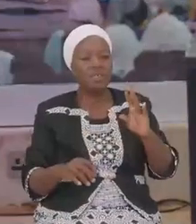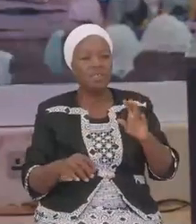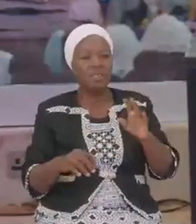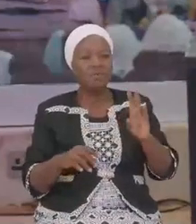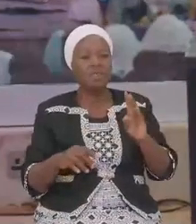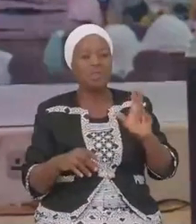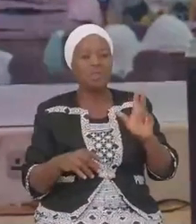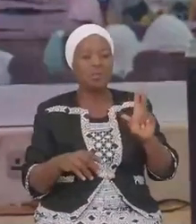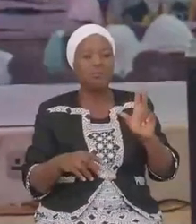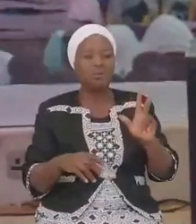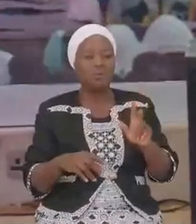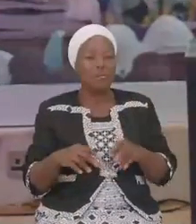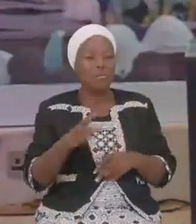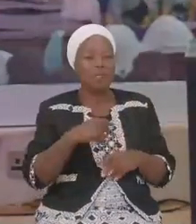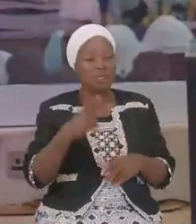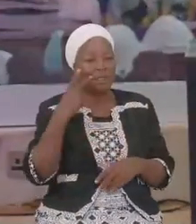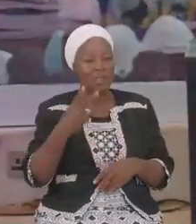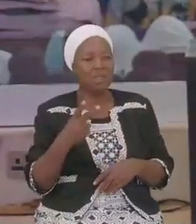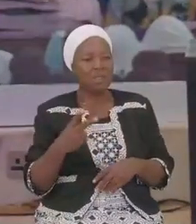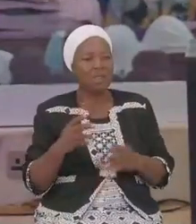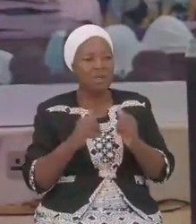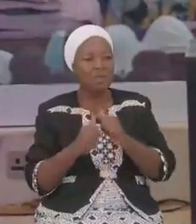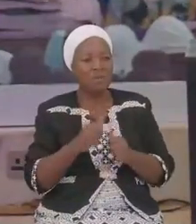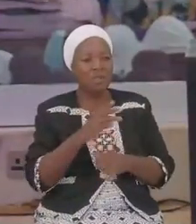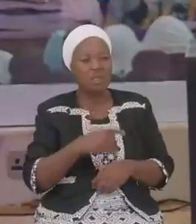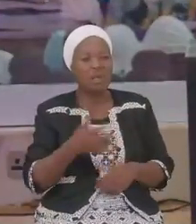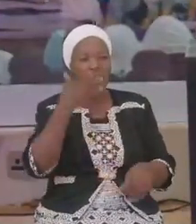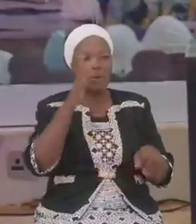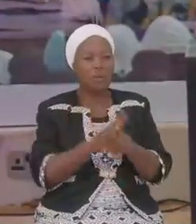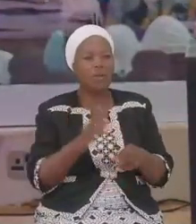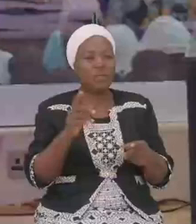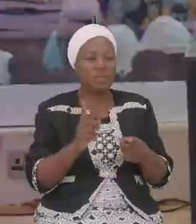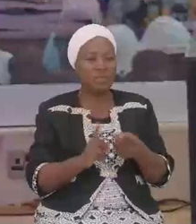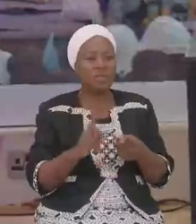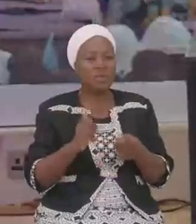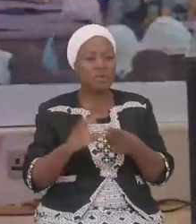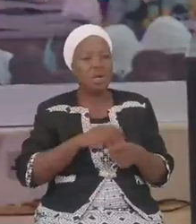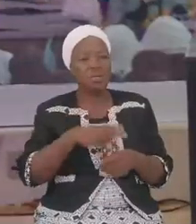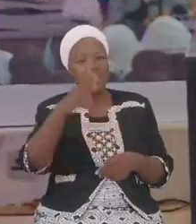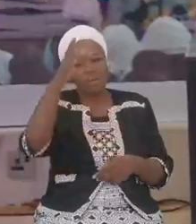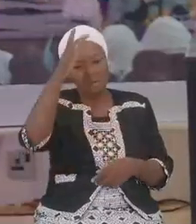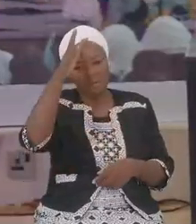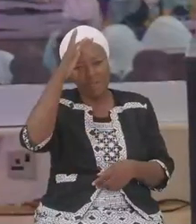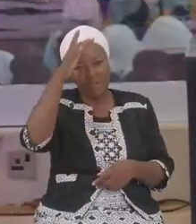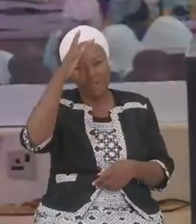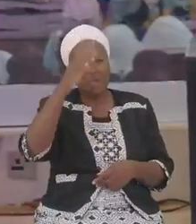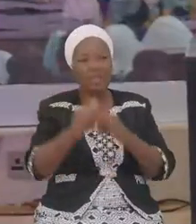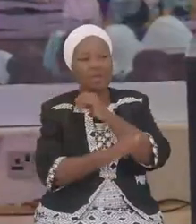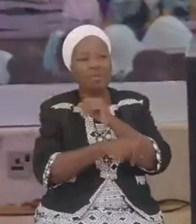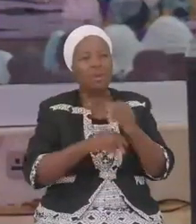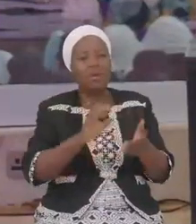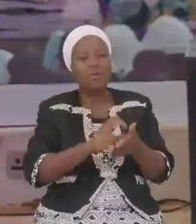Selon le serment par lequel il avait juré à Abraham notre père.